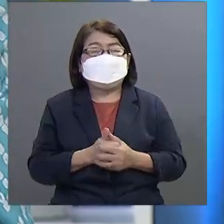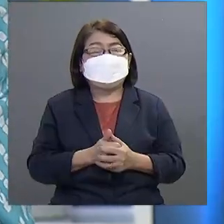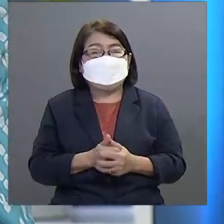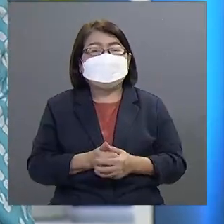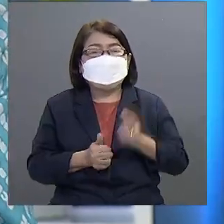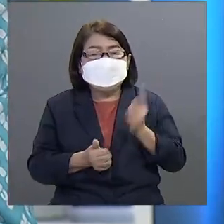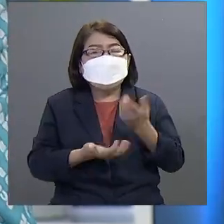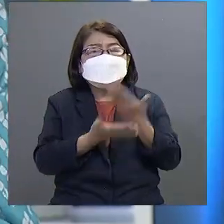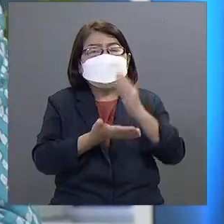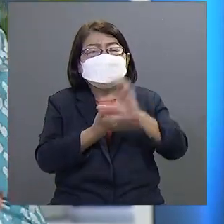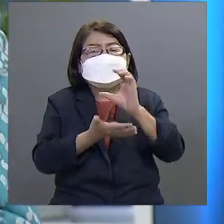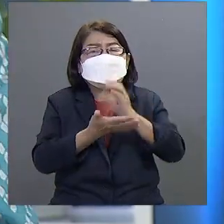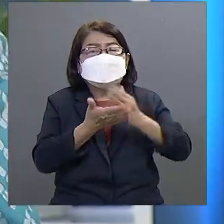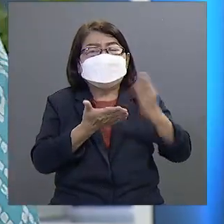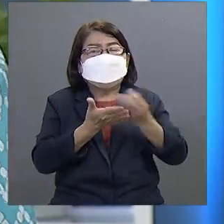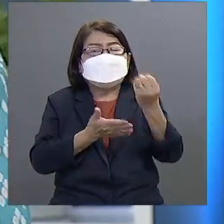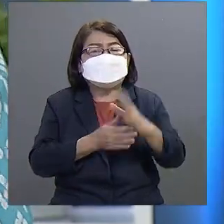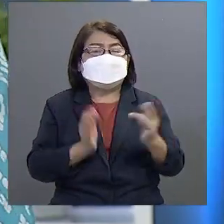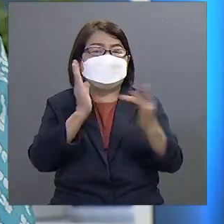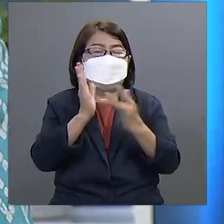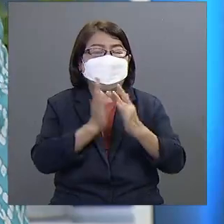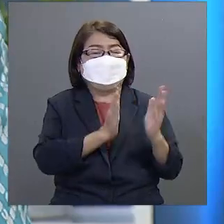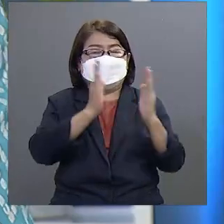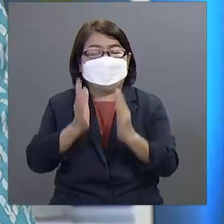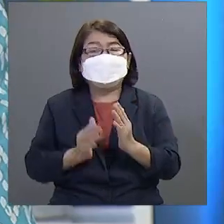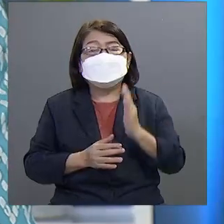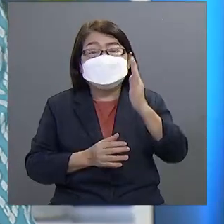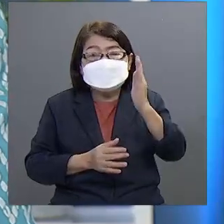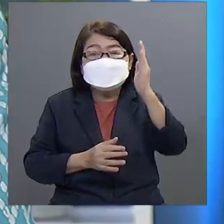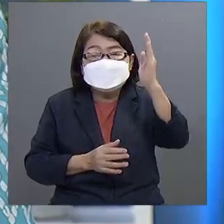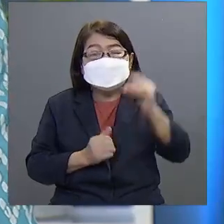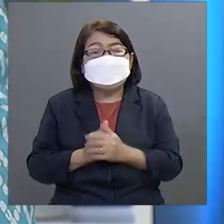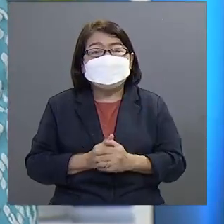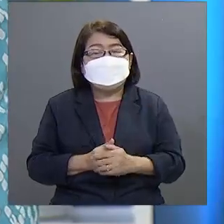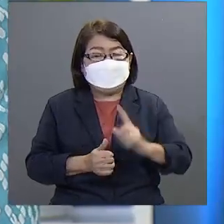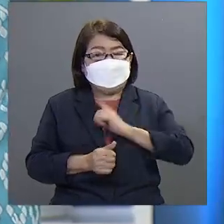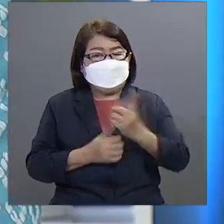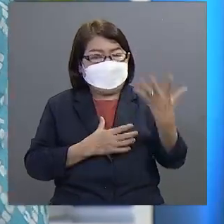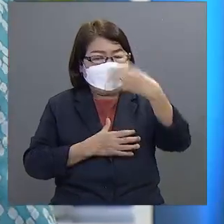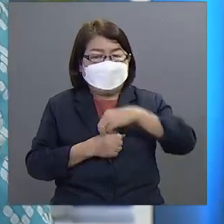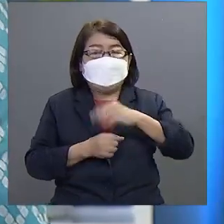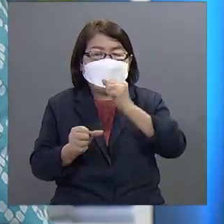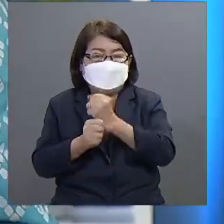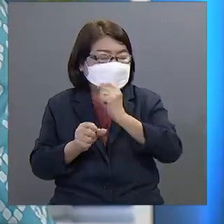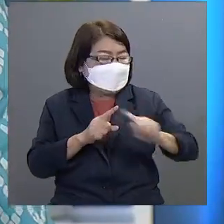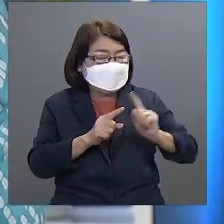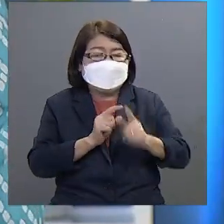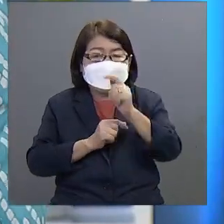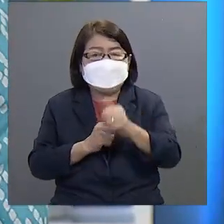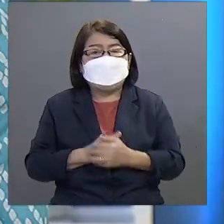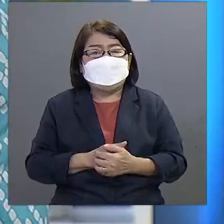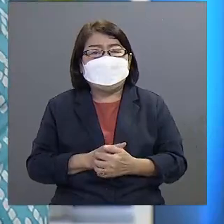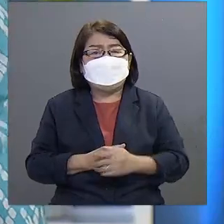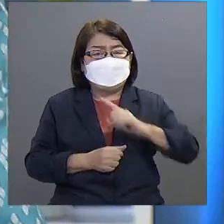ค่าใช้จ่ายเหมือนกันนะครับเพราะฉะนั้นธุรกิจอนาคตเนี่ยผมว่าหนึ่งคนต้องเก่งหลายอย่างนะครับแล้วต้องสามารถใช้ไม่ต้องเก่งคนเดียวบางเรื่องใช้เอ